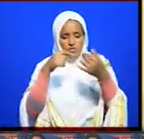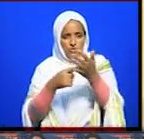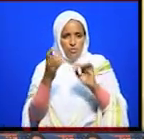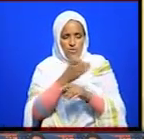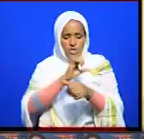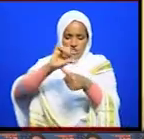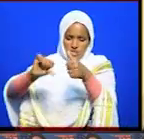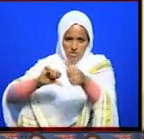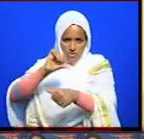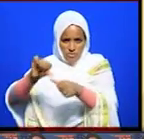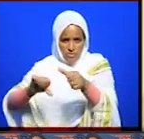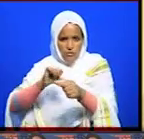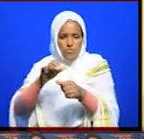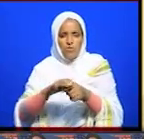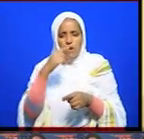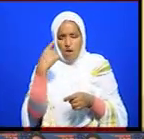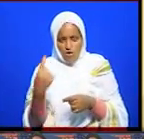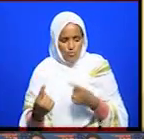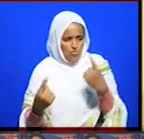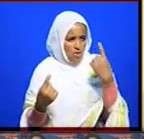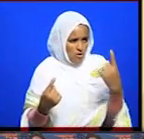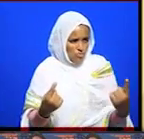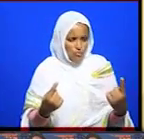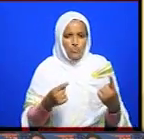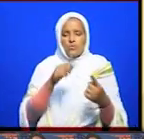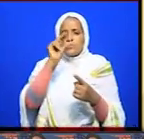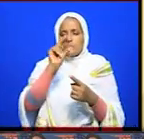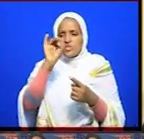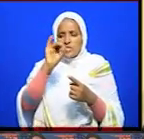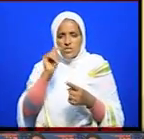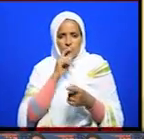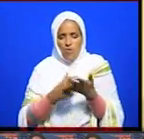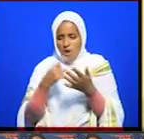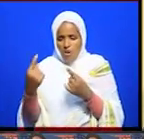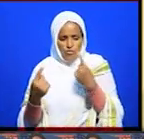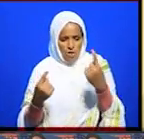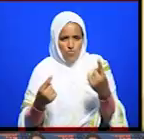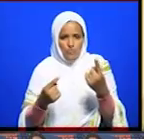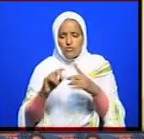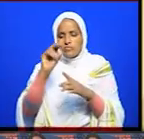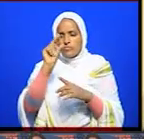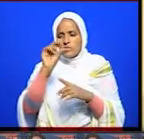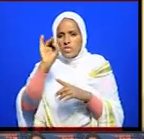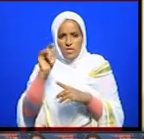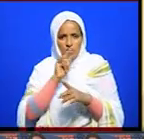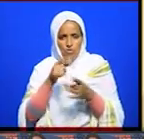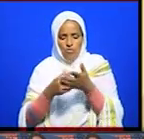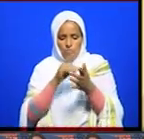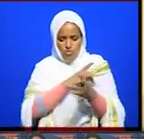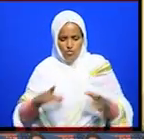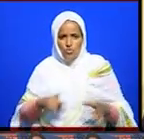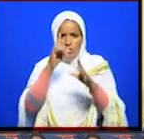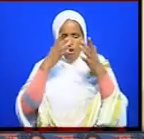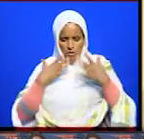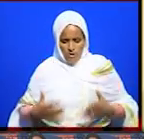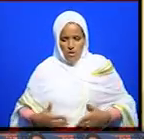አንድ አካል ስለሆነ እርስ በርሱ አንዱ ለአንዱ ብልት ነው አንዱ የአንዱ ብልት ነው በክርስቶስ